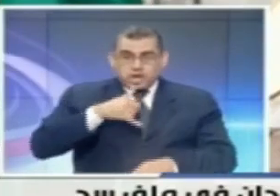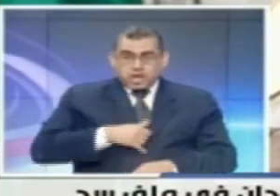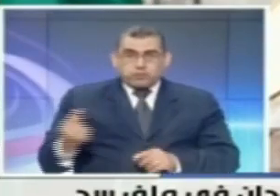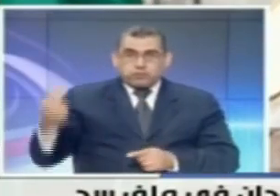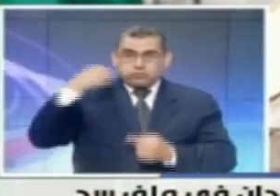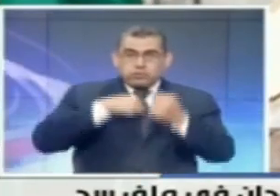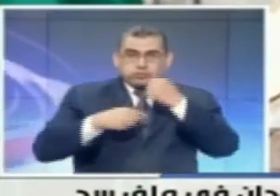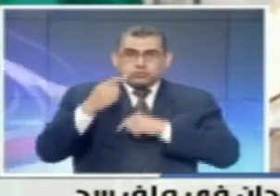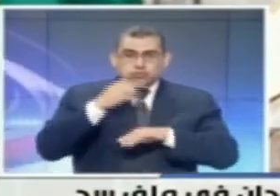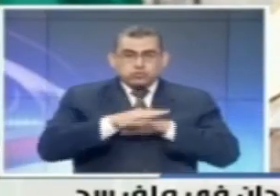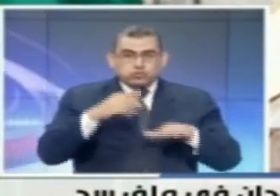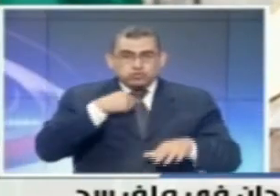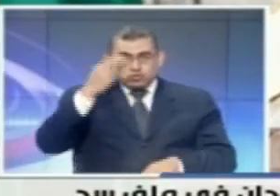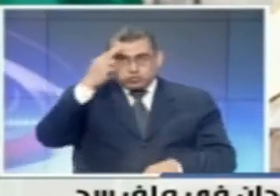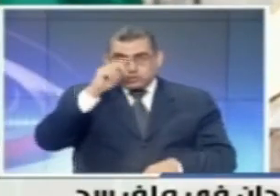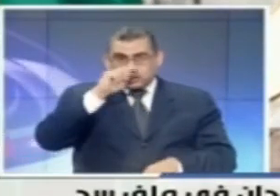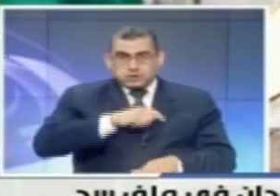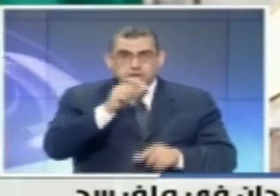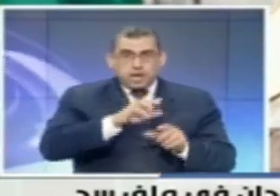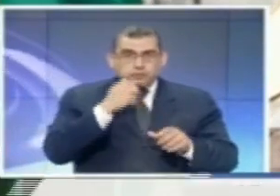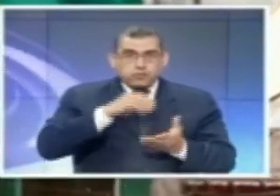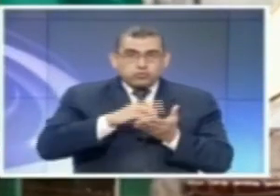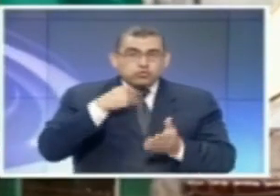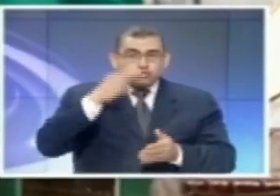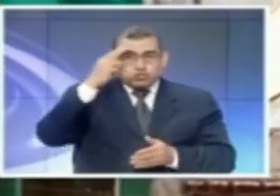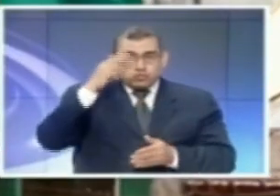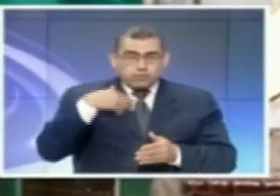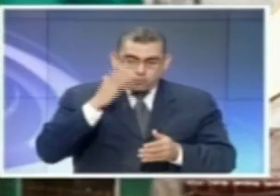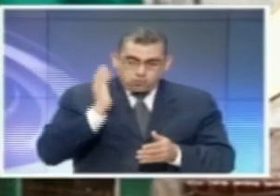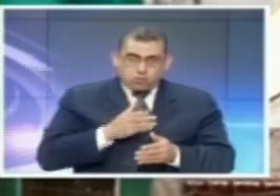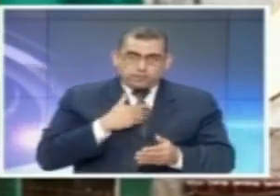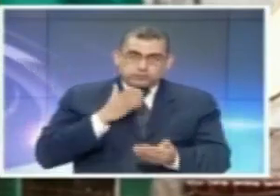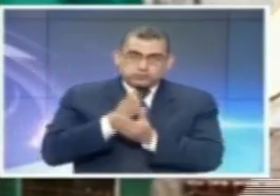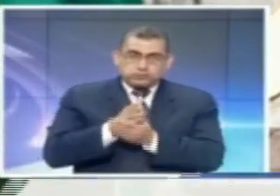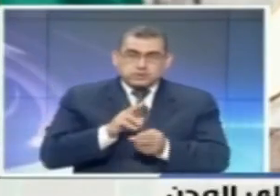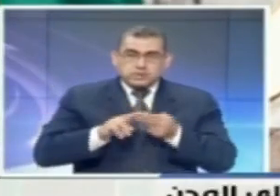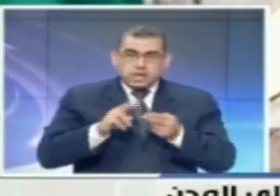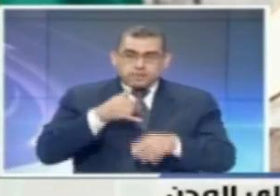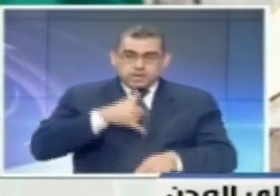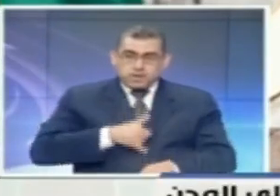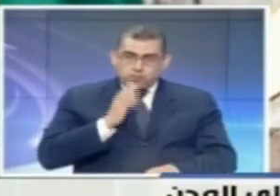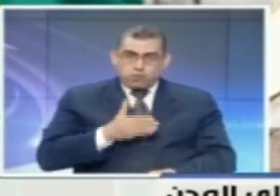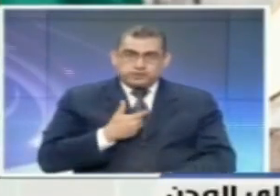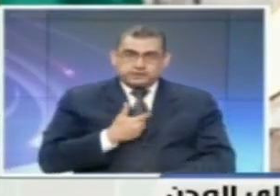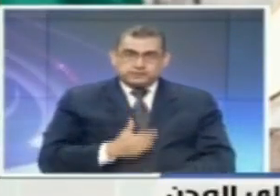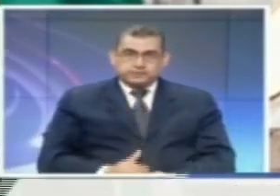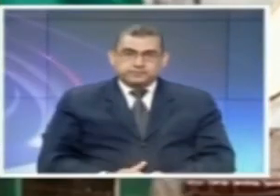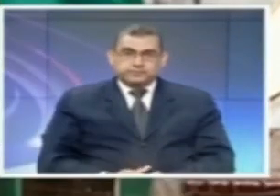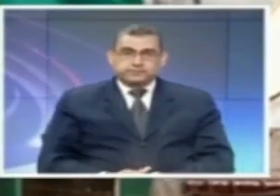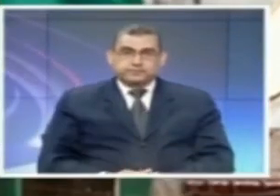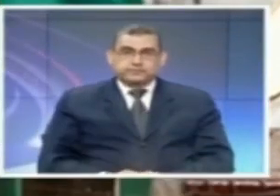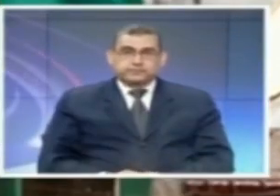اليومية على المدن السعودية، مؤكدا أن المبادرة السعودية كفيلة بإحلال السلام في اليمن.